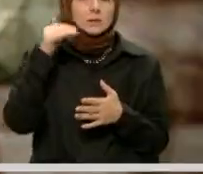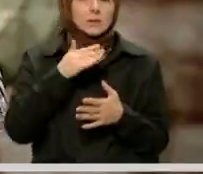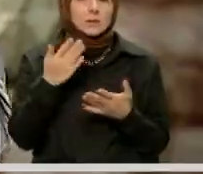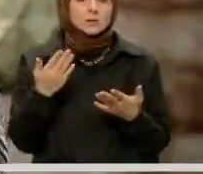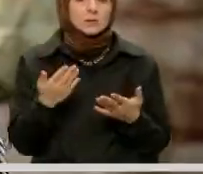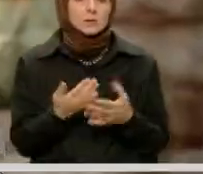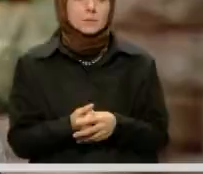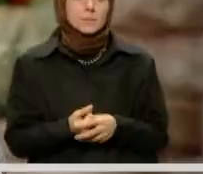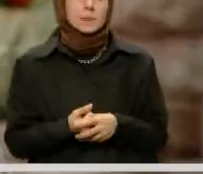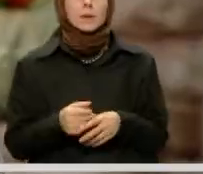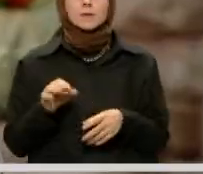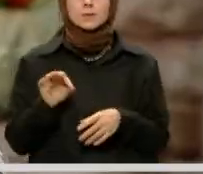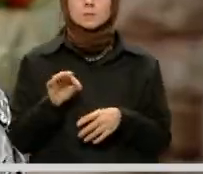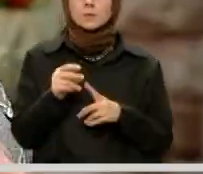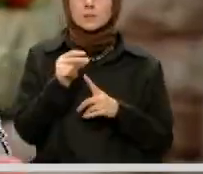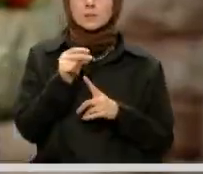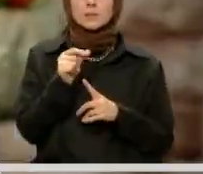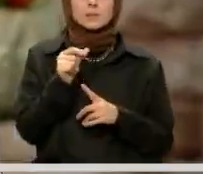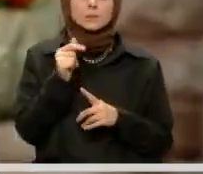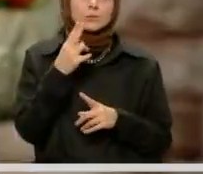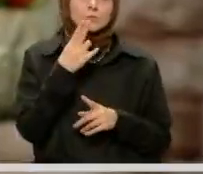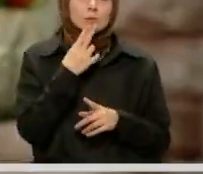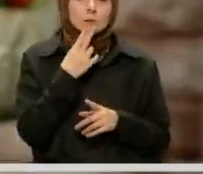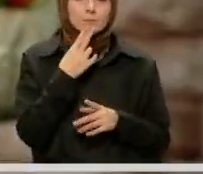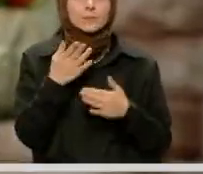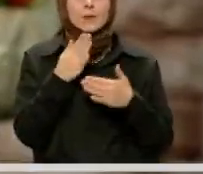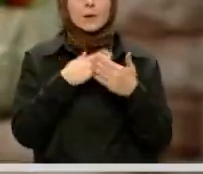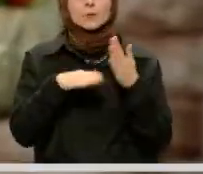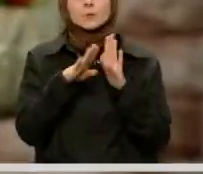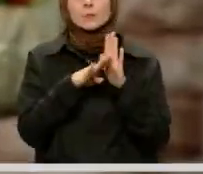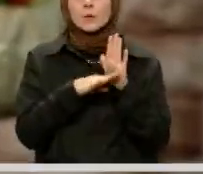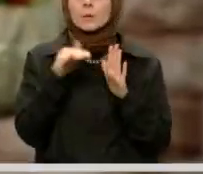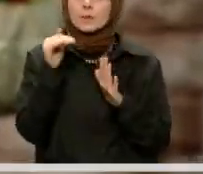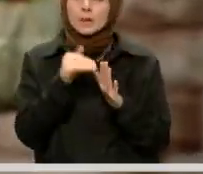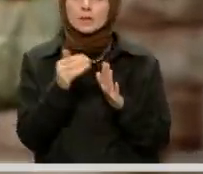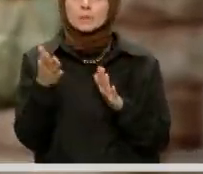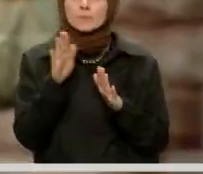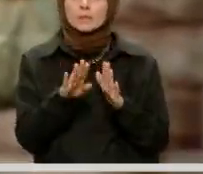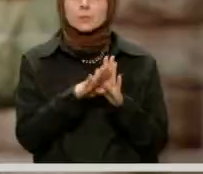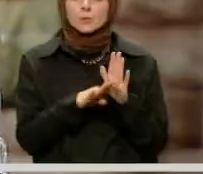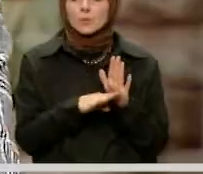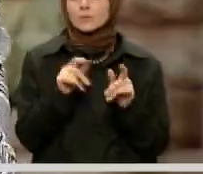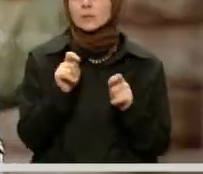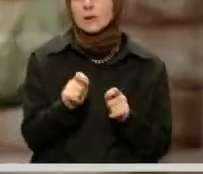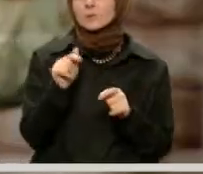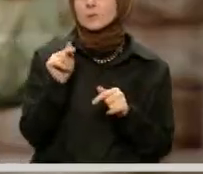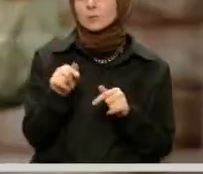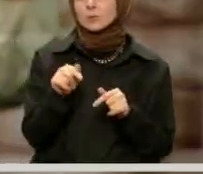Şimdi İlknur Hanım, daha önce bu yayına katılmıştık. Başka yayınlar da yapmıştık. Şimdi